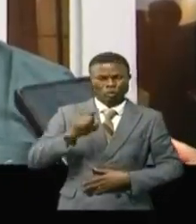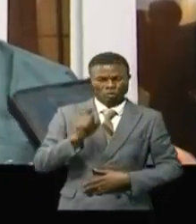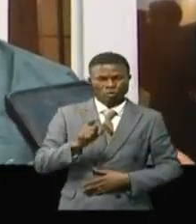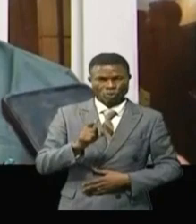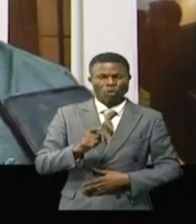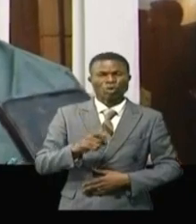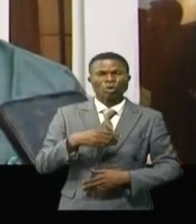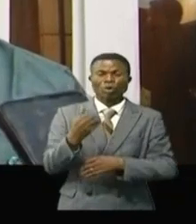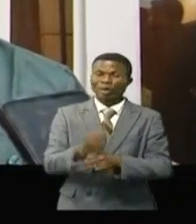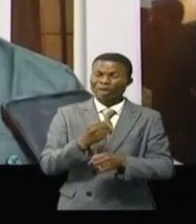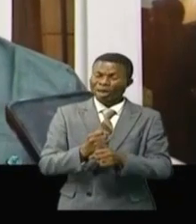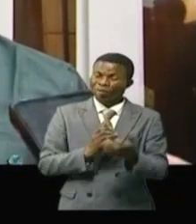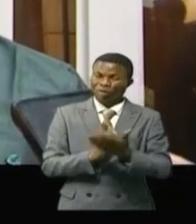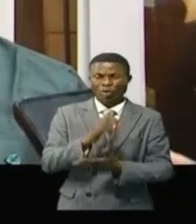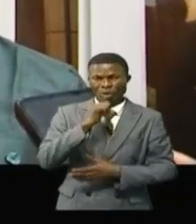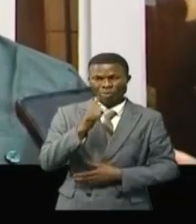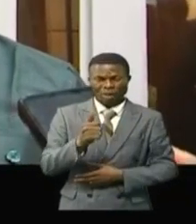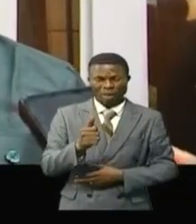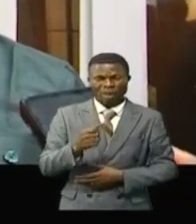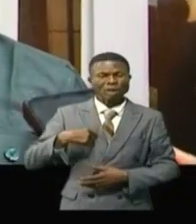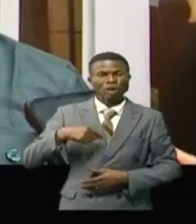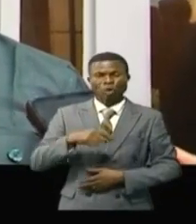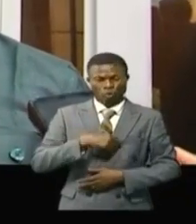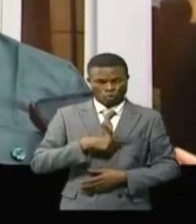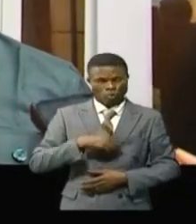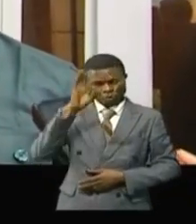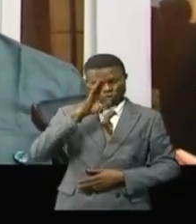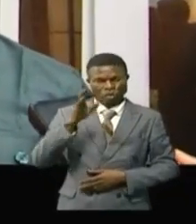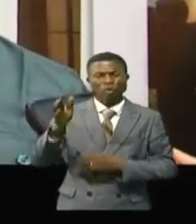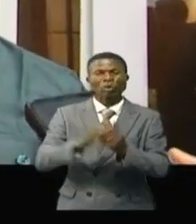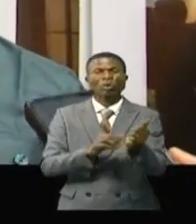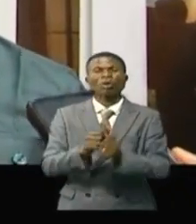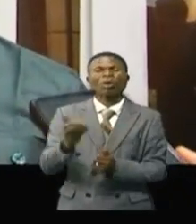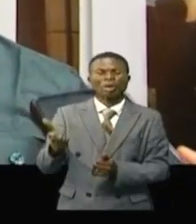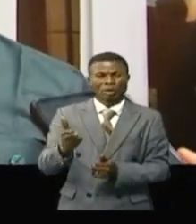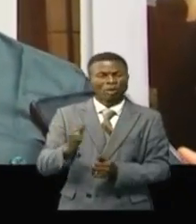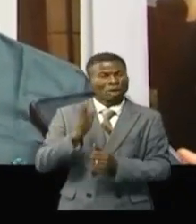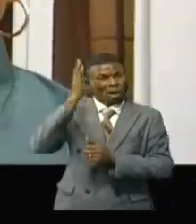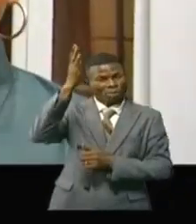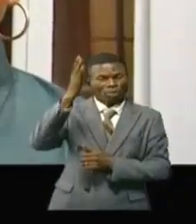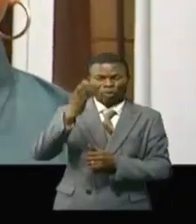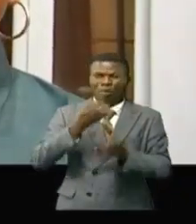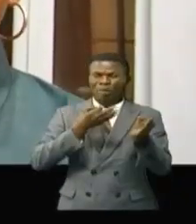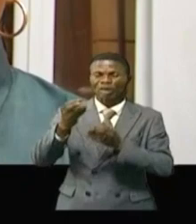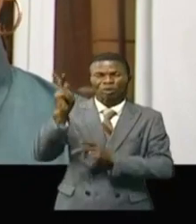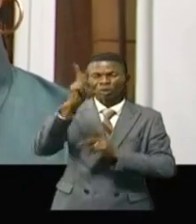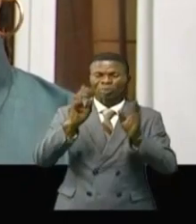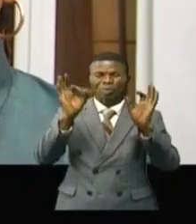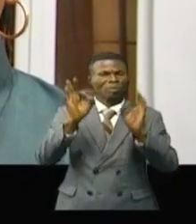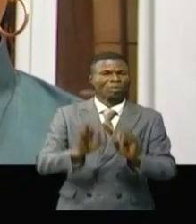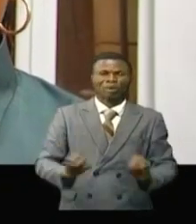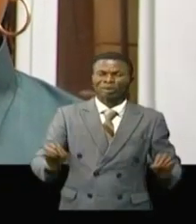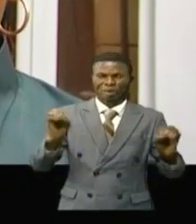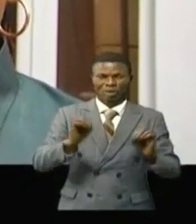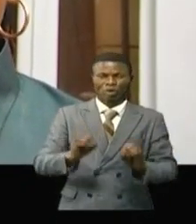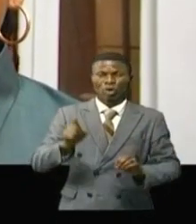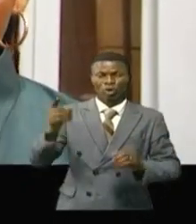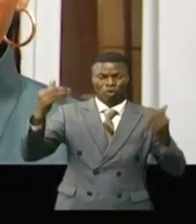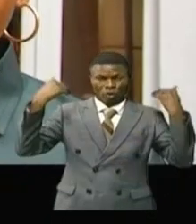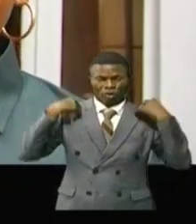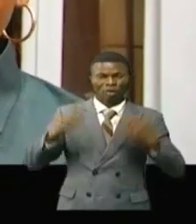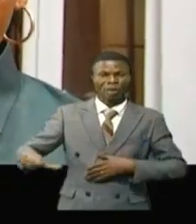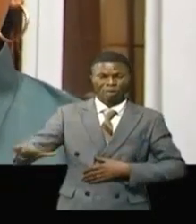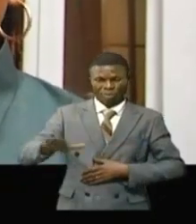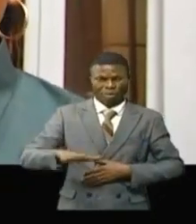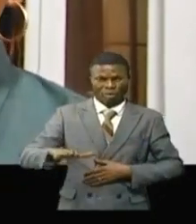part de ce que nous faisons déjà, où nous en sommes et qu'est-ce que lui peut faire pour nous appuyer. Je viens de rencontrer les garants de la nation, les